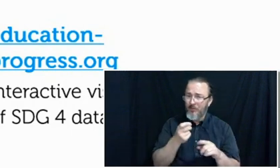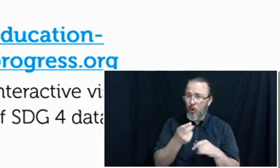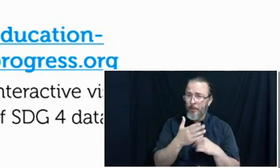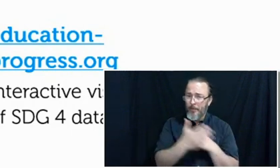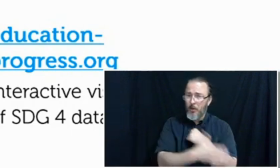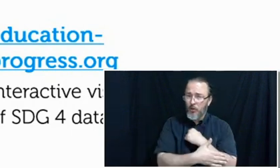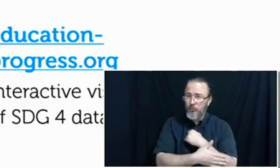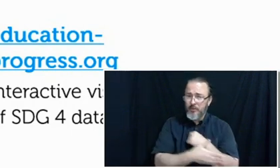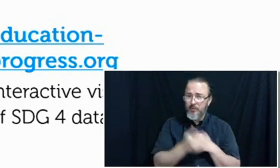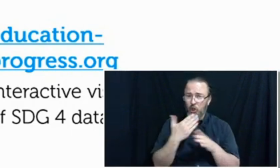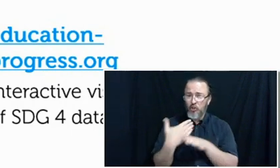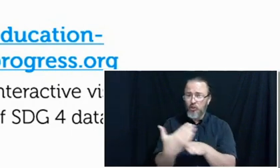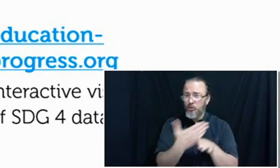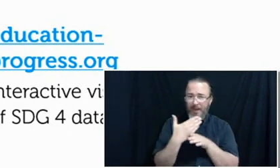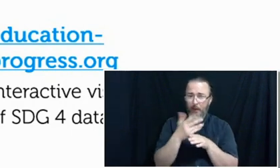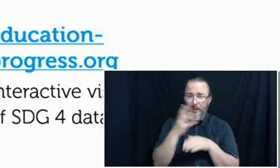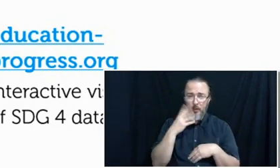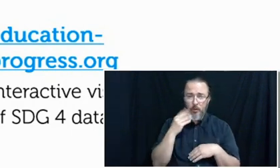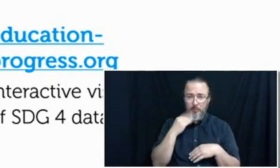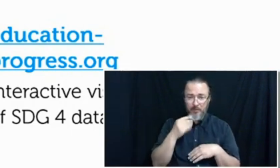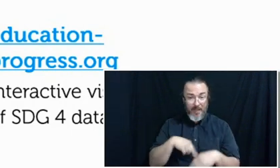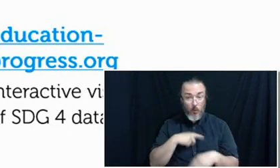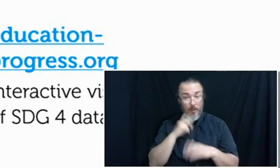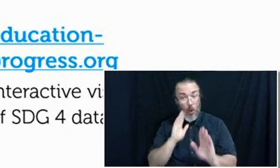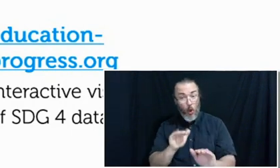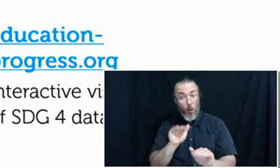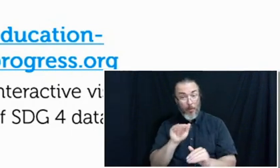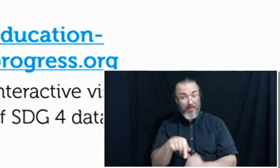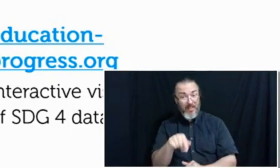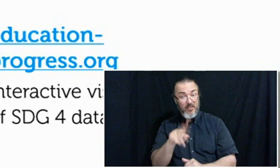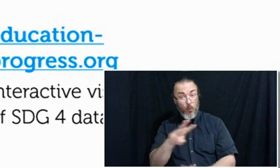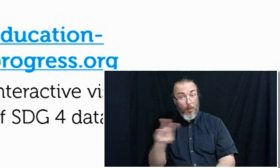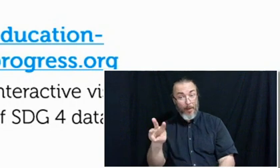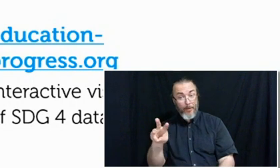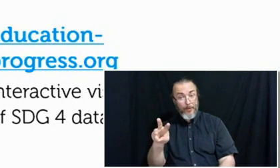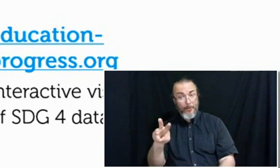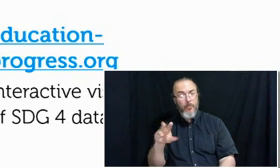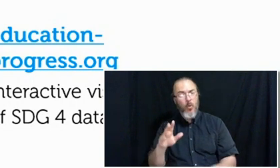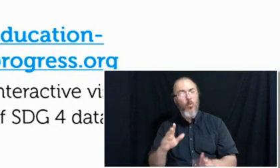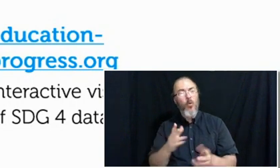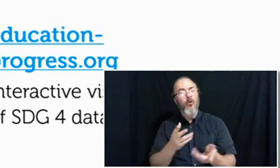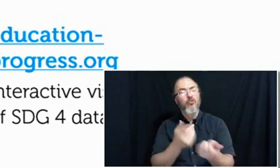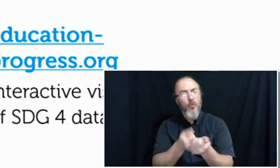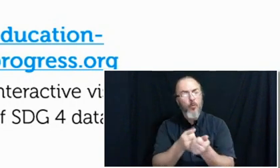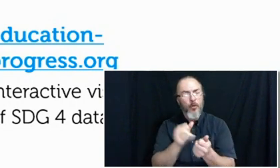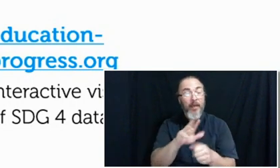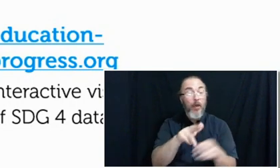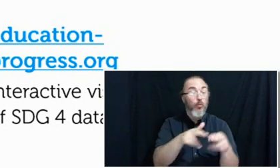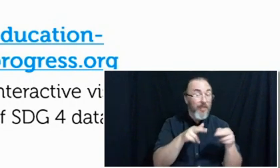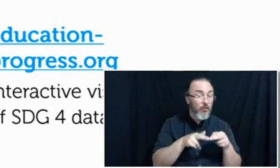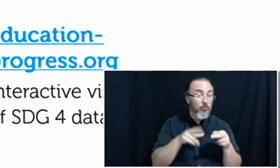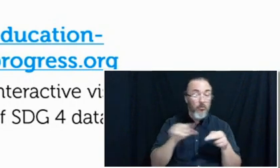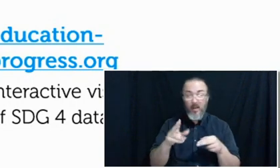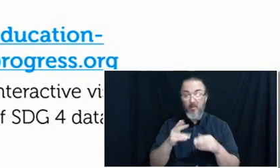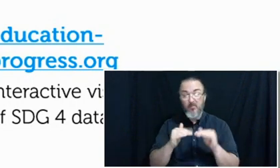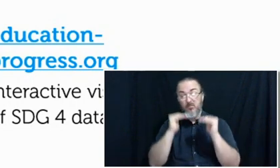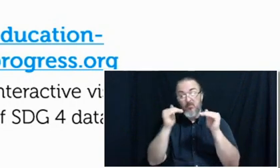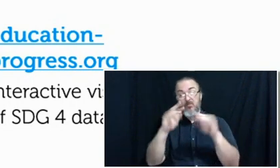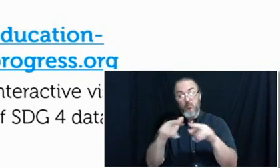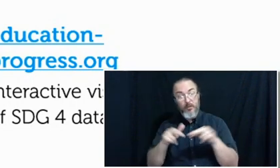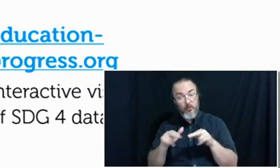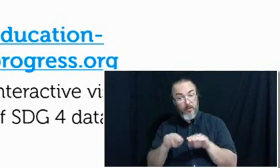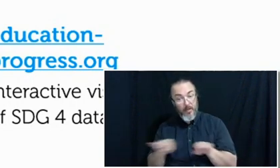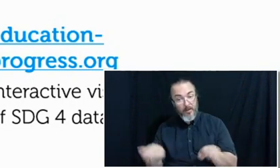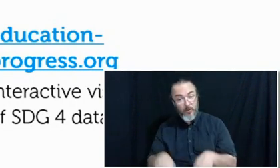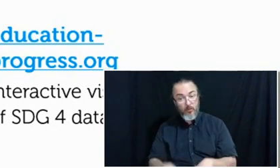Nous pensons qu'on peut tirer parti d'une mise en commun des données d'expérience. Nous espérons que notre site web Peer va faciliter ce processus au niveau régional